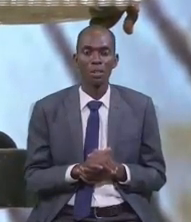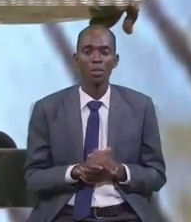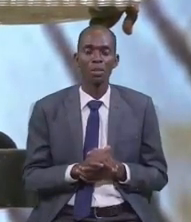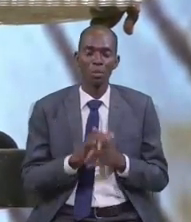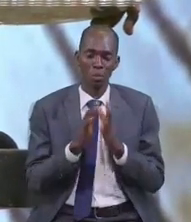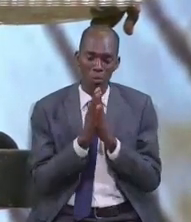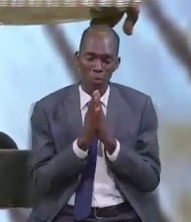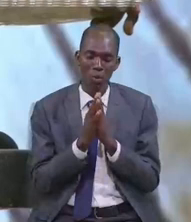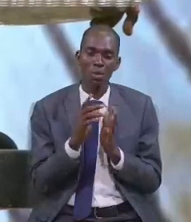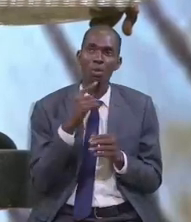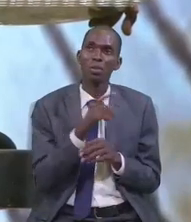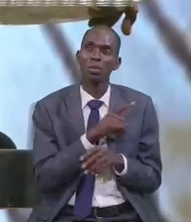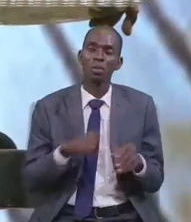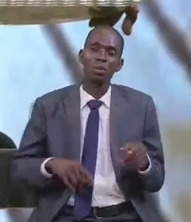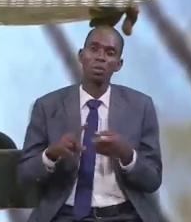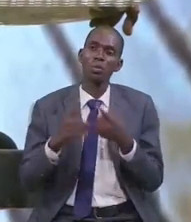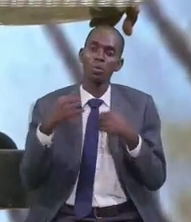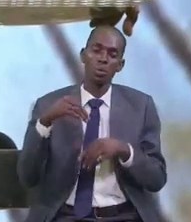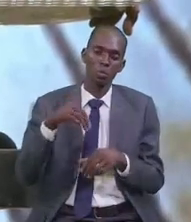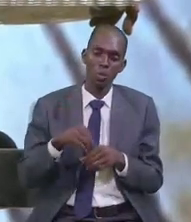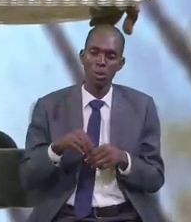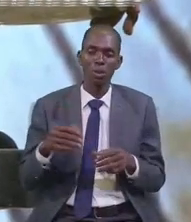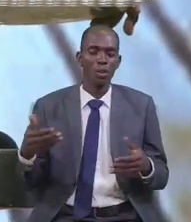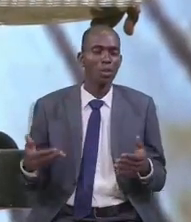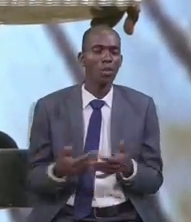Parlez au Seigneur de venir à nouveau dans votre vie.